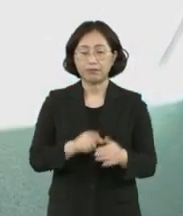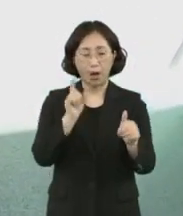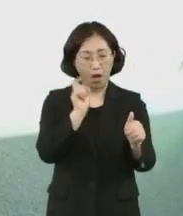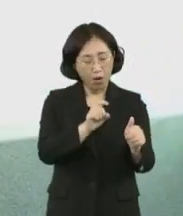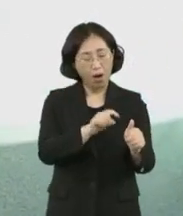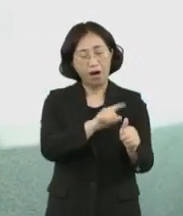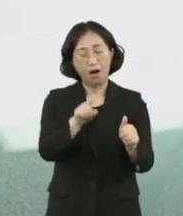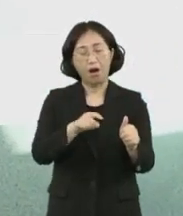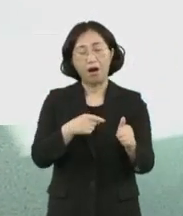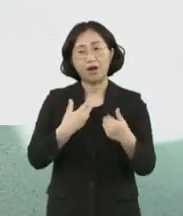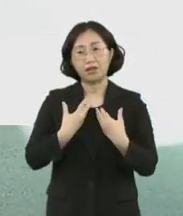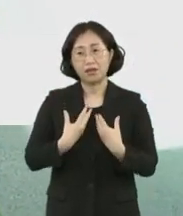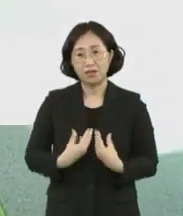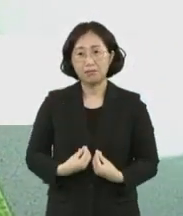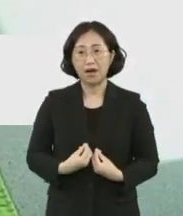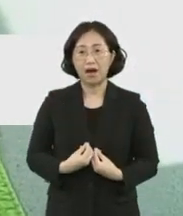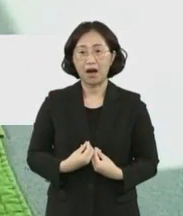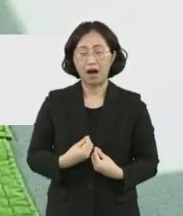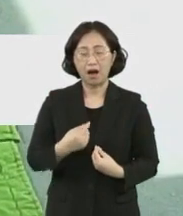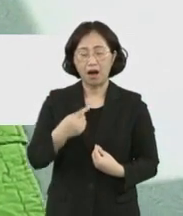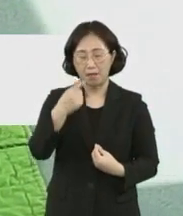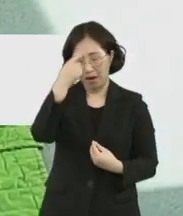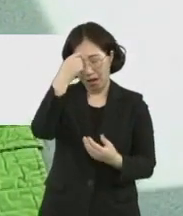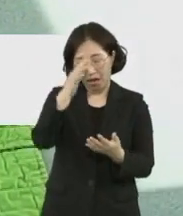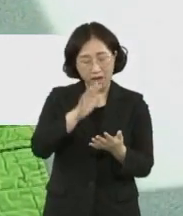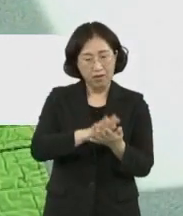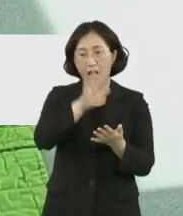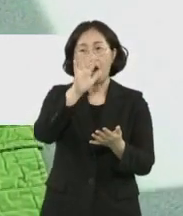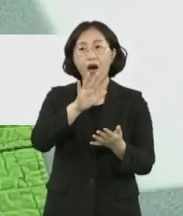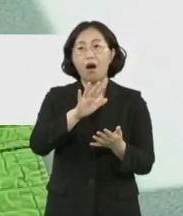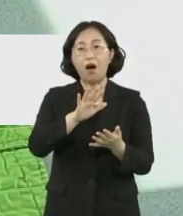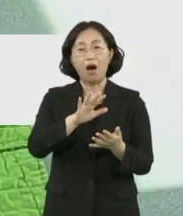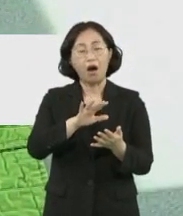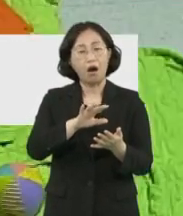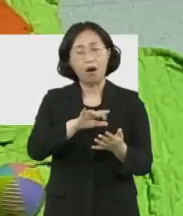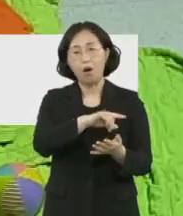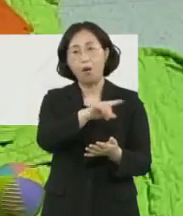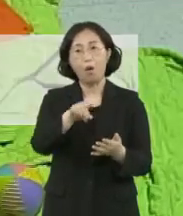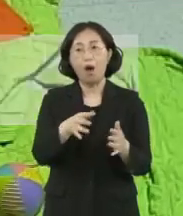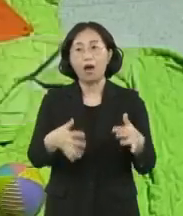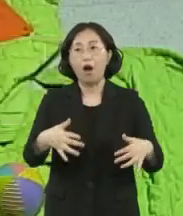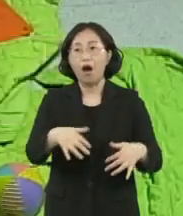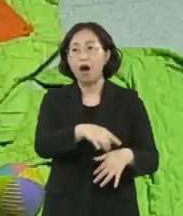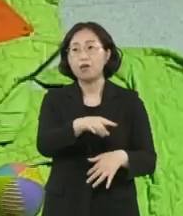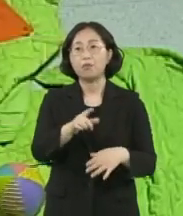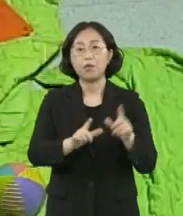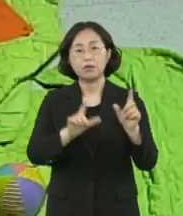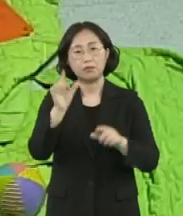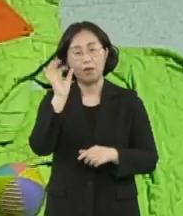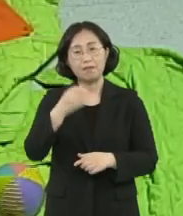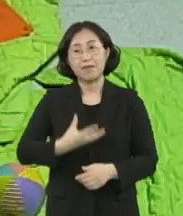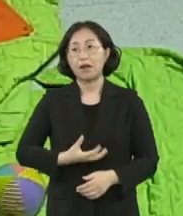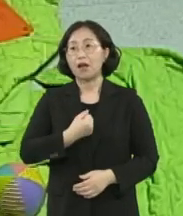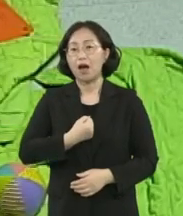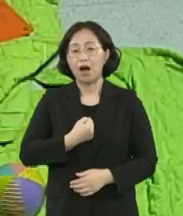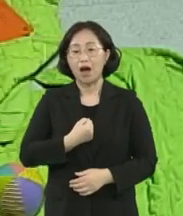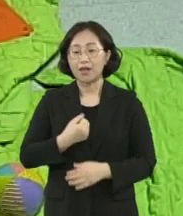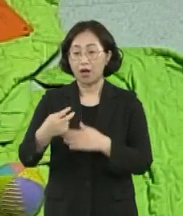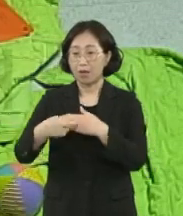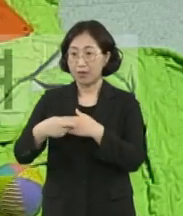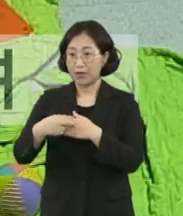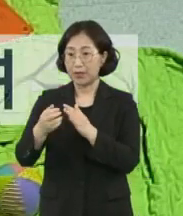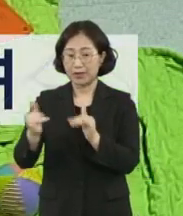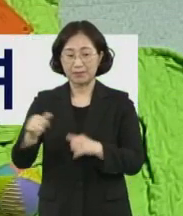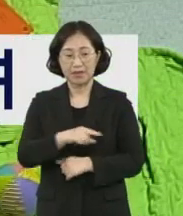절망적이었는데 애기가 열격기까지 하는 바람에 제가 진짜 완전 패닉 상태였어요. 병원 측은 놀란 어머니를